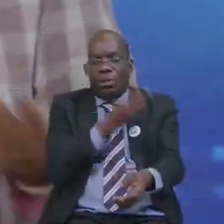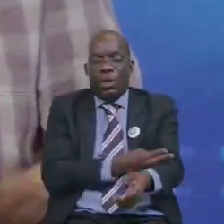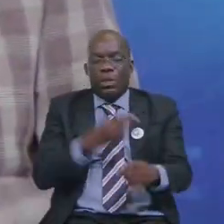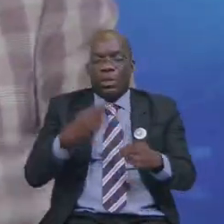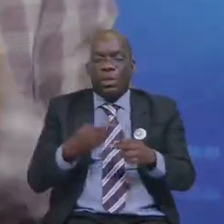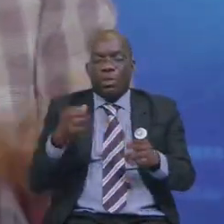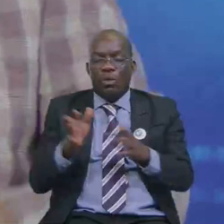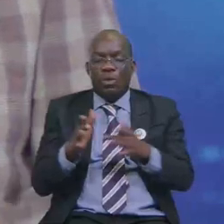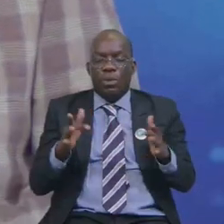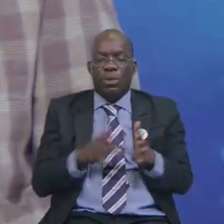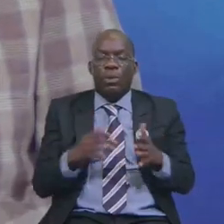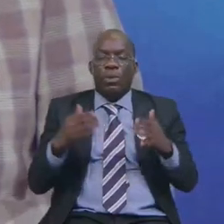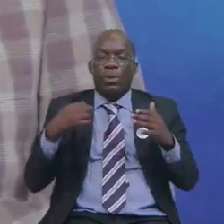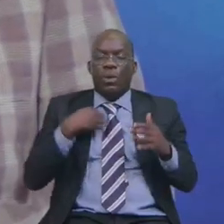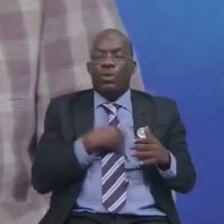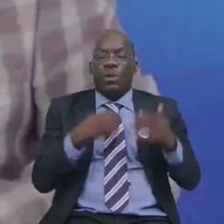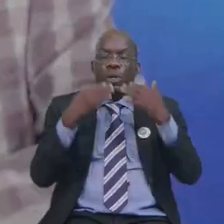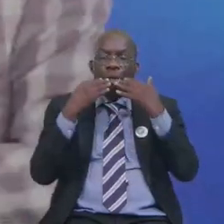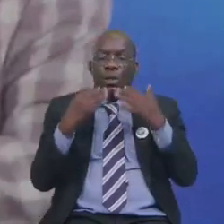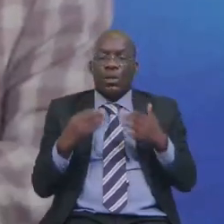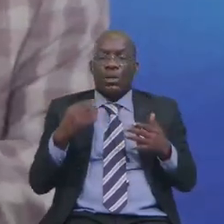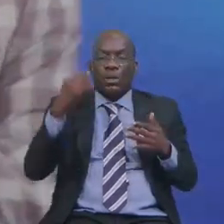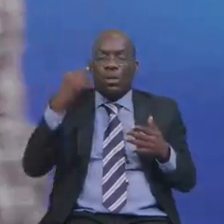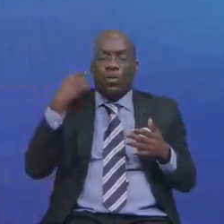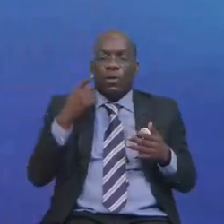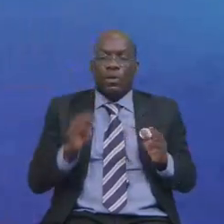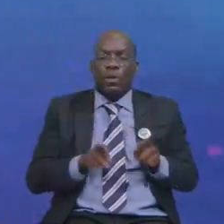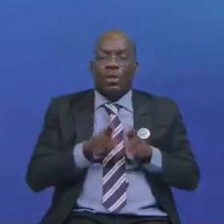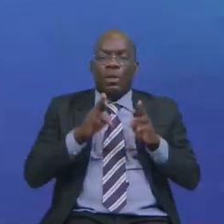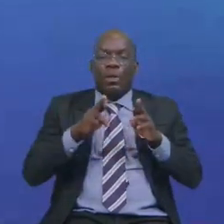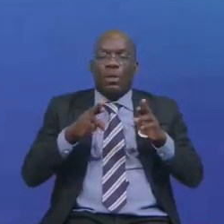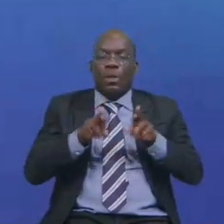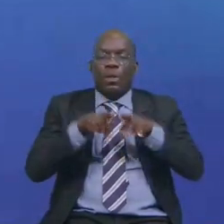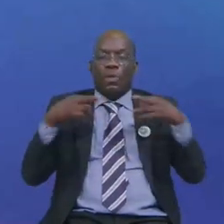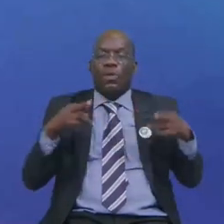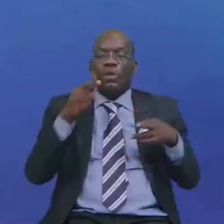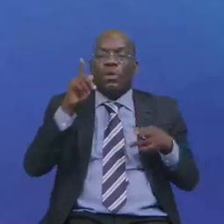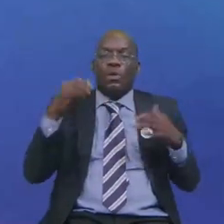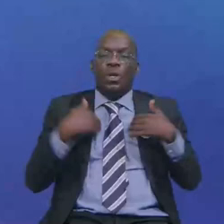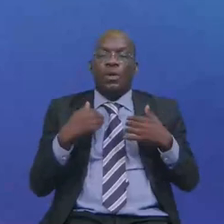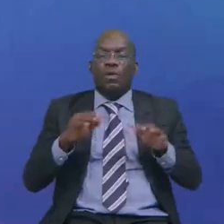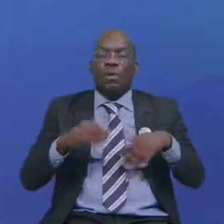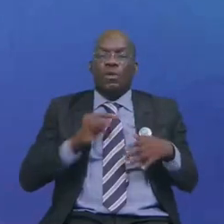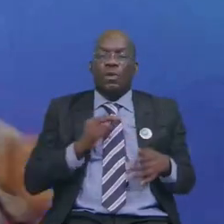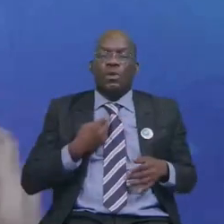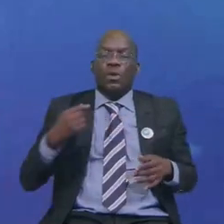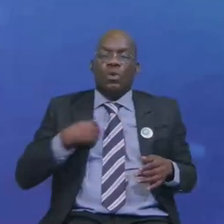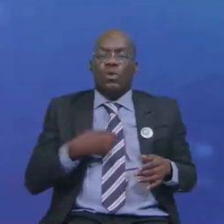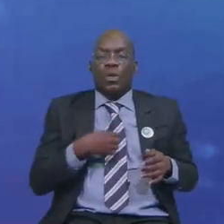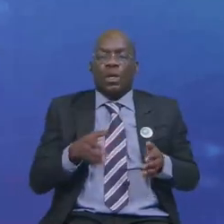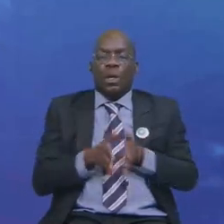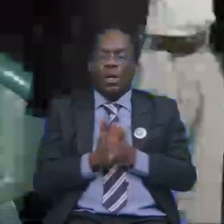merci pour la révélation que tu nous as donné nous demandons Seigneur une nouvelle vie commence aujourd'hui